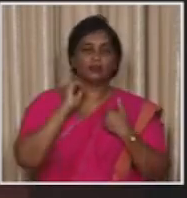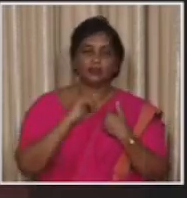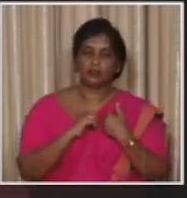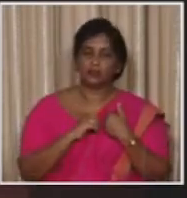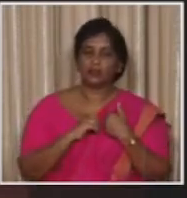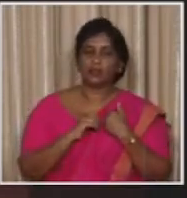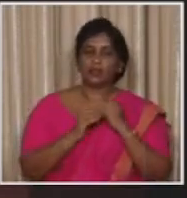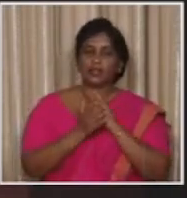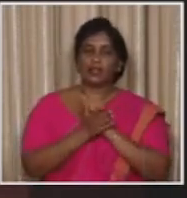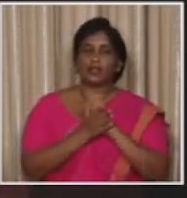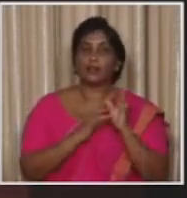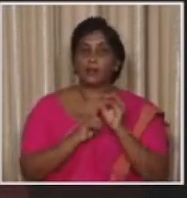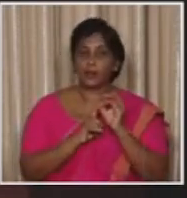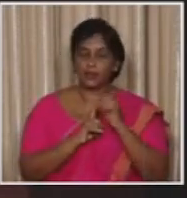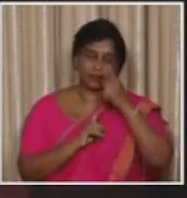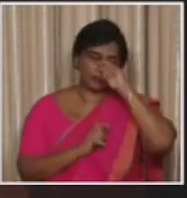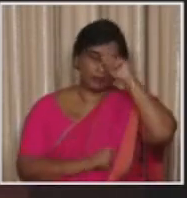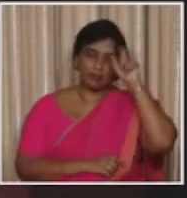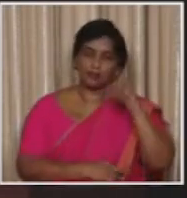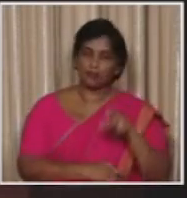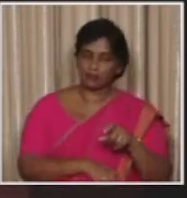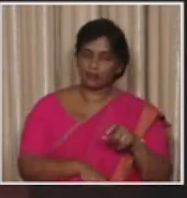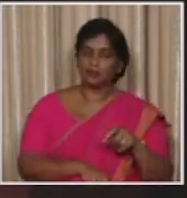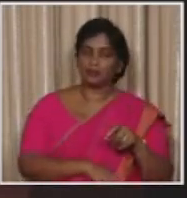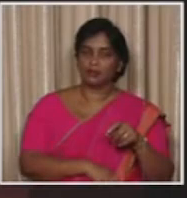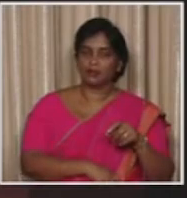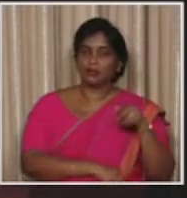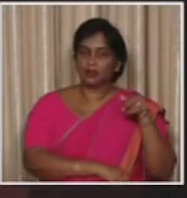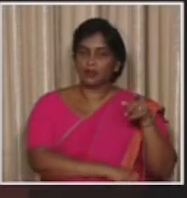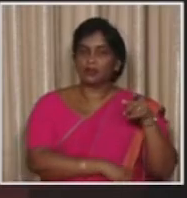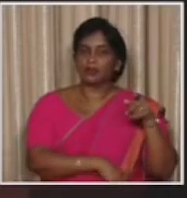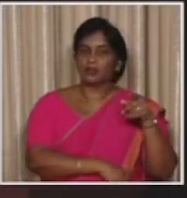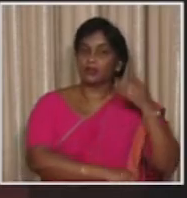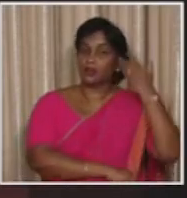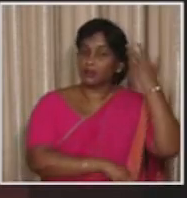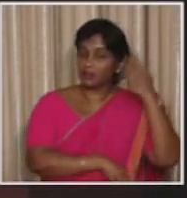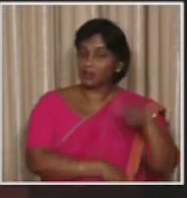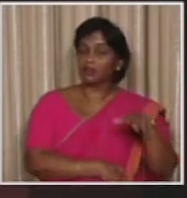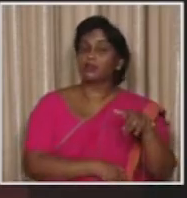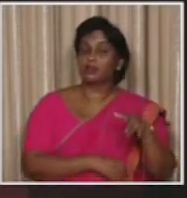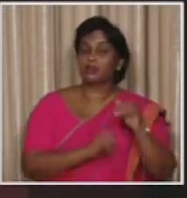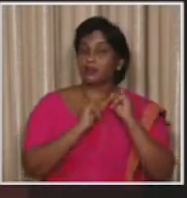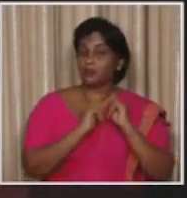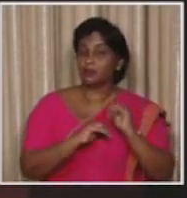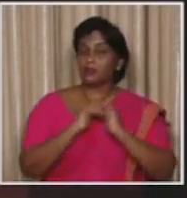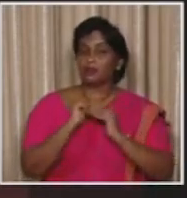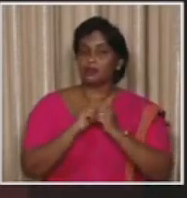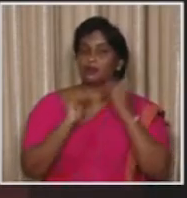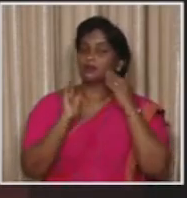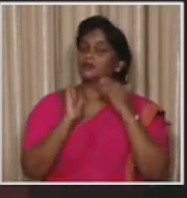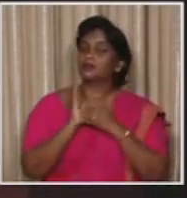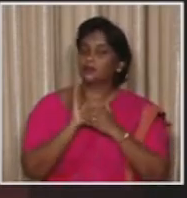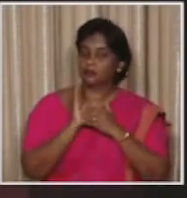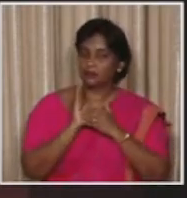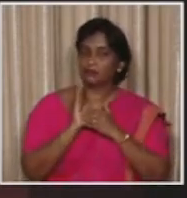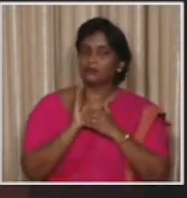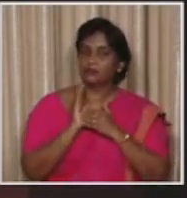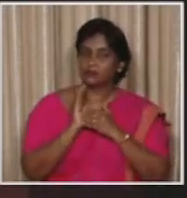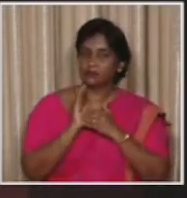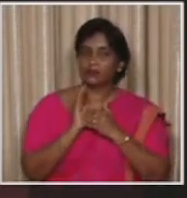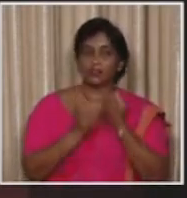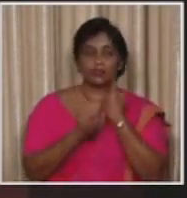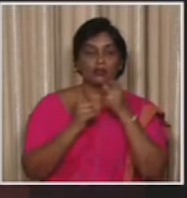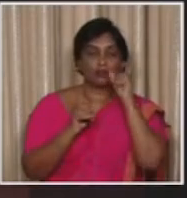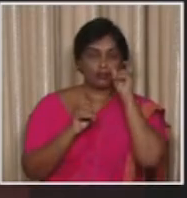හෙන්රි පේඩ්‍රිස් මැතිතුමා, ඒ එතුමාව ඝාතනය කරපු ම්ලේච්ඡ ක්‍රියාව පිළිබඳව සොයා